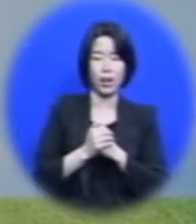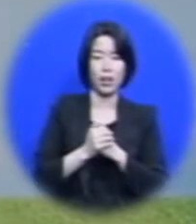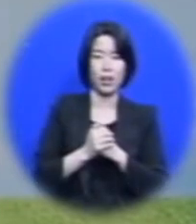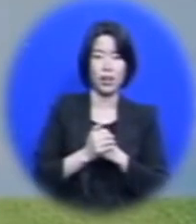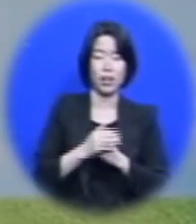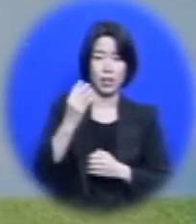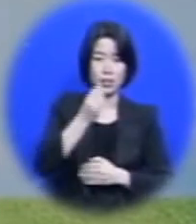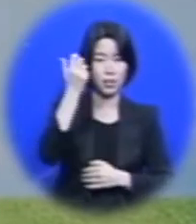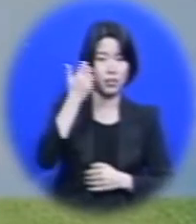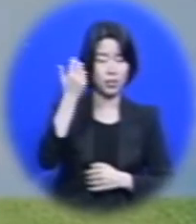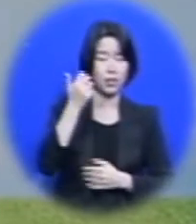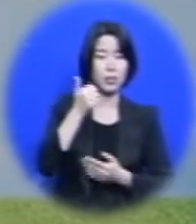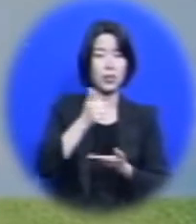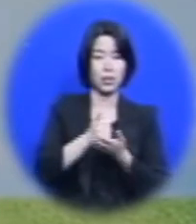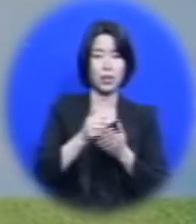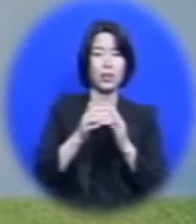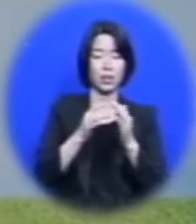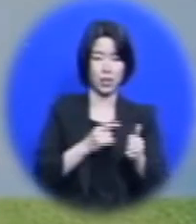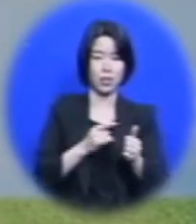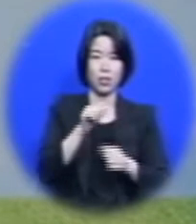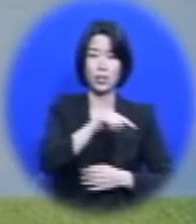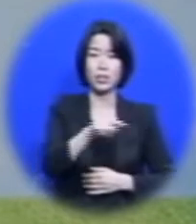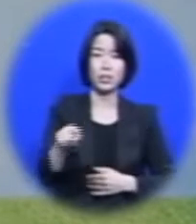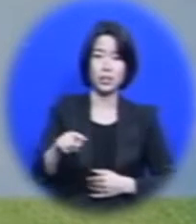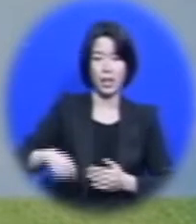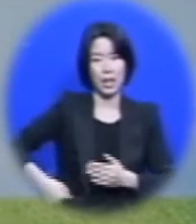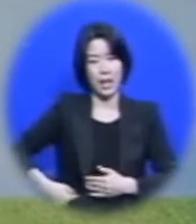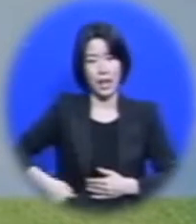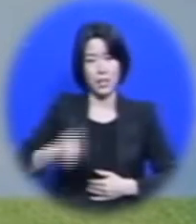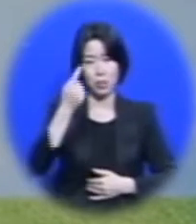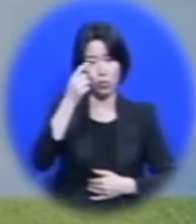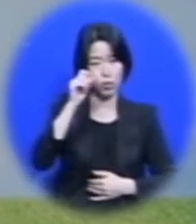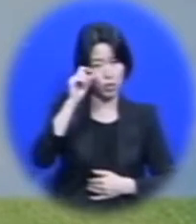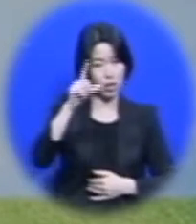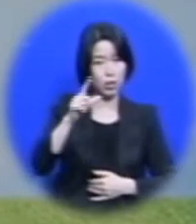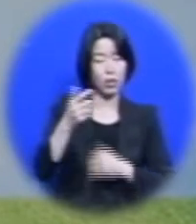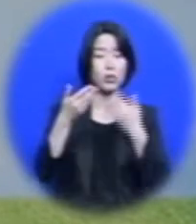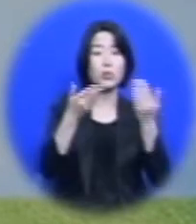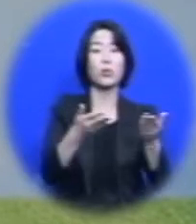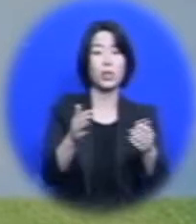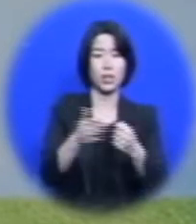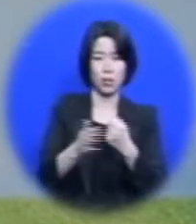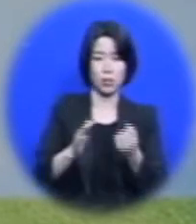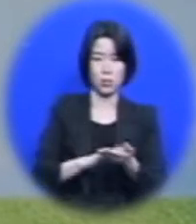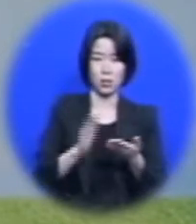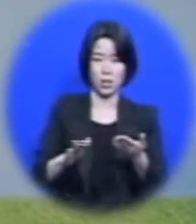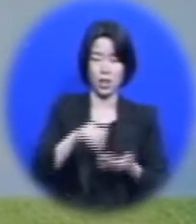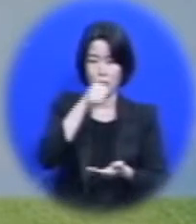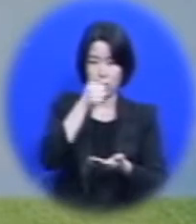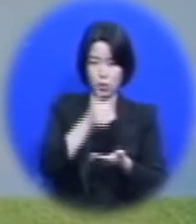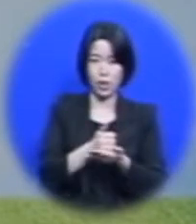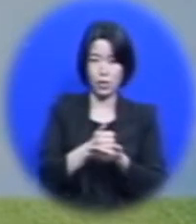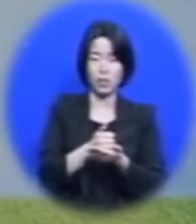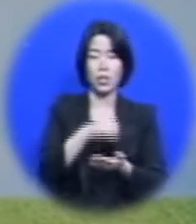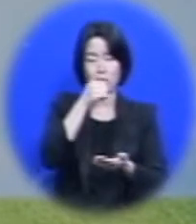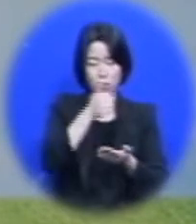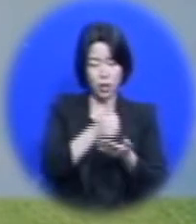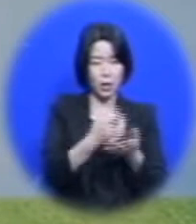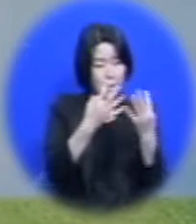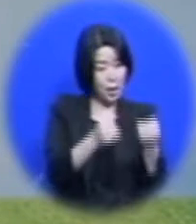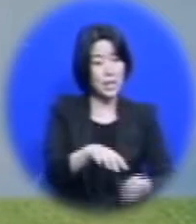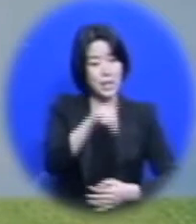정도입니다. 성령님께서 그들의 양심의 눈을 열어주었기 때문입니다. 죄는 죄를 많이 지었냐